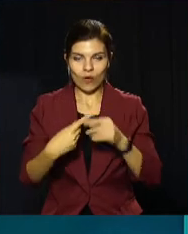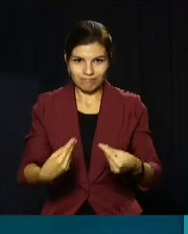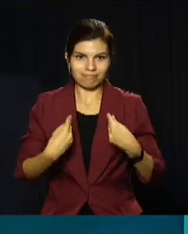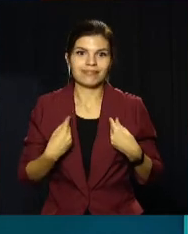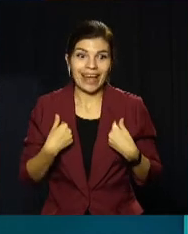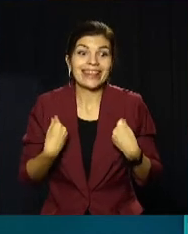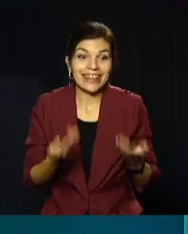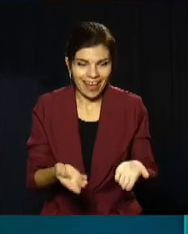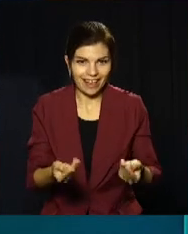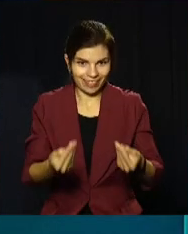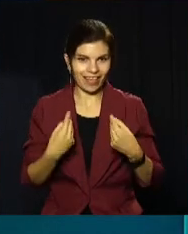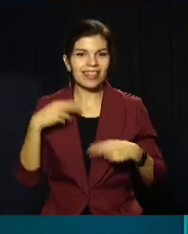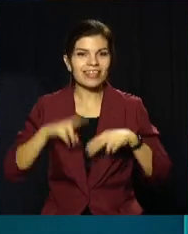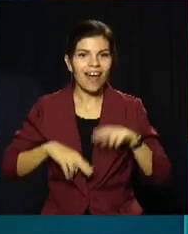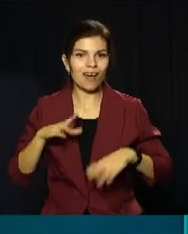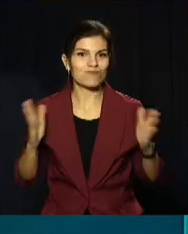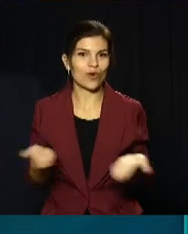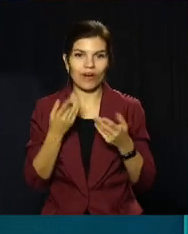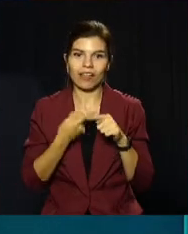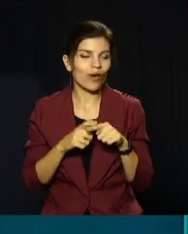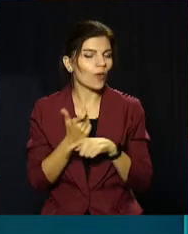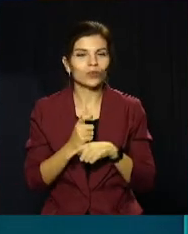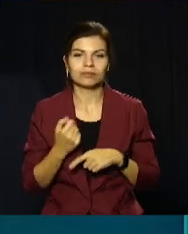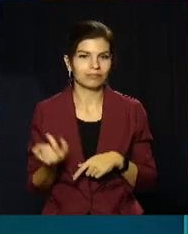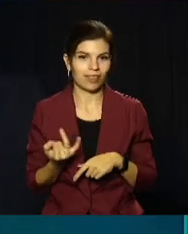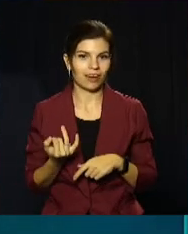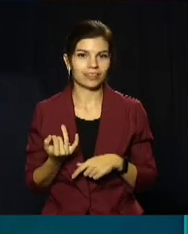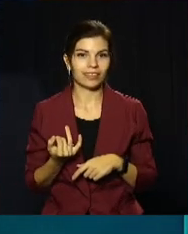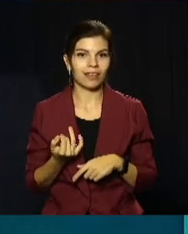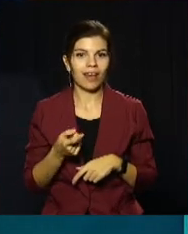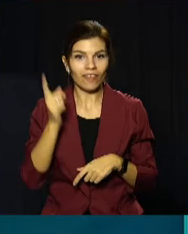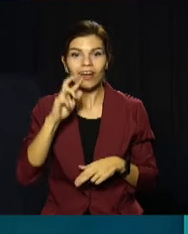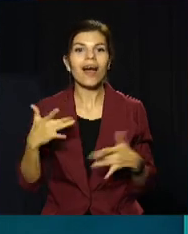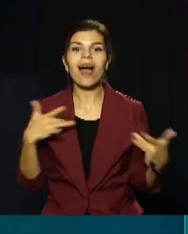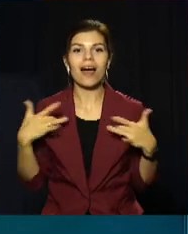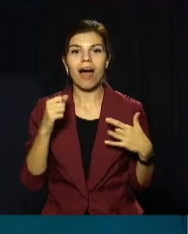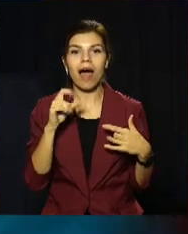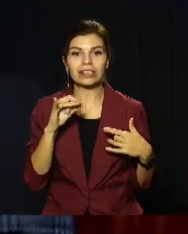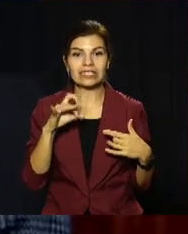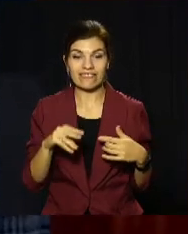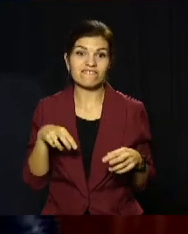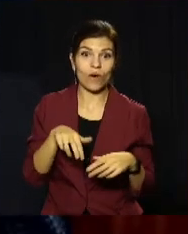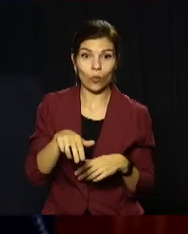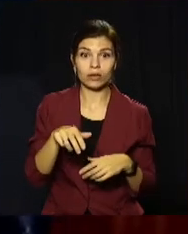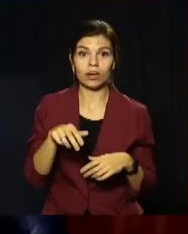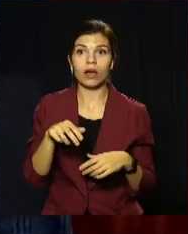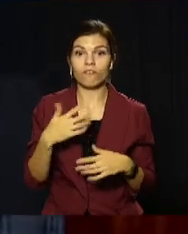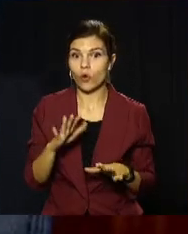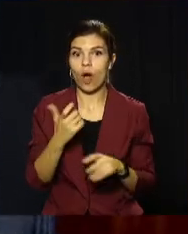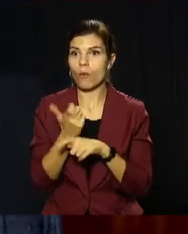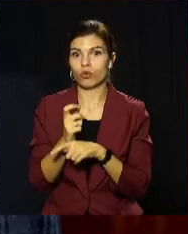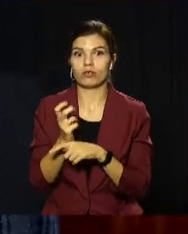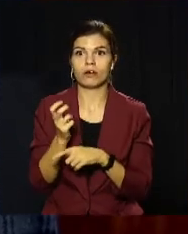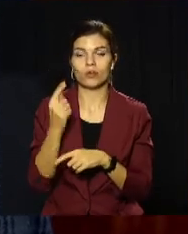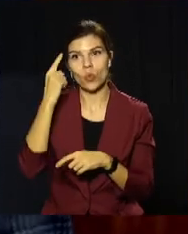свою мотивацію, настрій. Це неймовірний процес. Від цього, знаєте, це як артист виходить на сцену один раз і розуміє, що він звідси більше не піде, так і